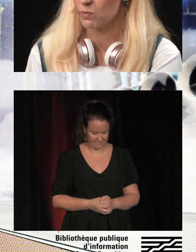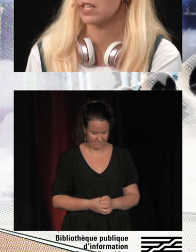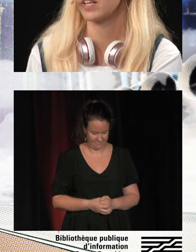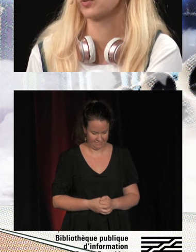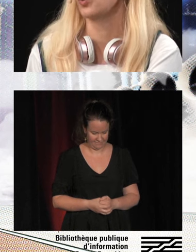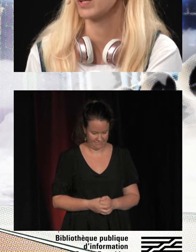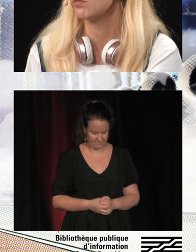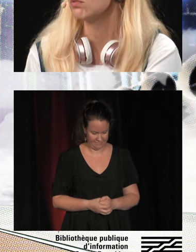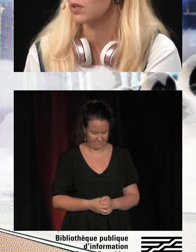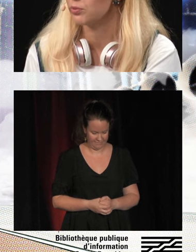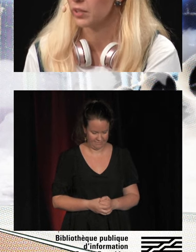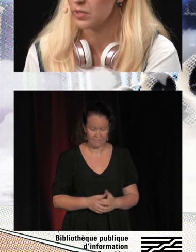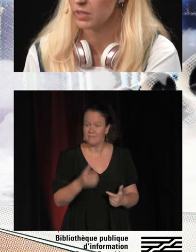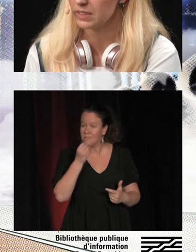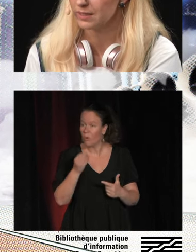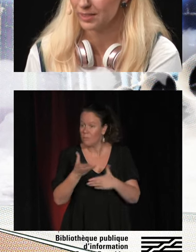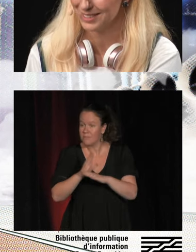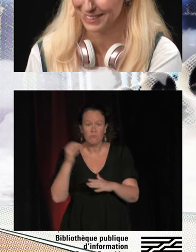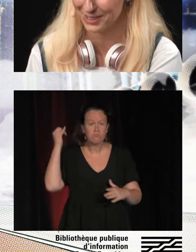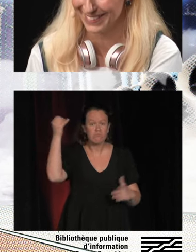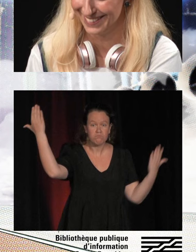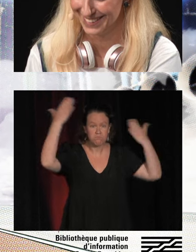toute façon, vous avez rien d'autre de prévu plus tard dans la soirée.